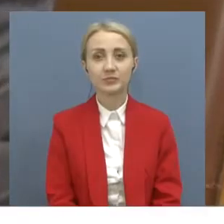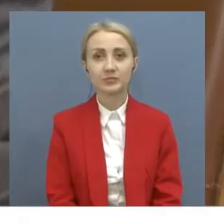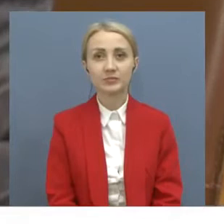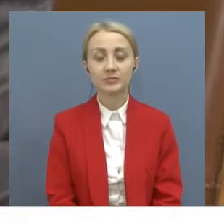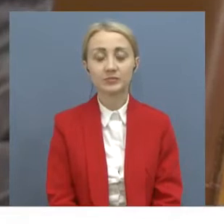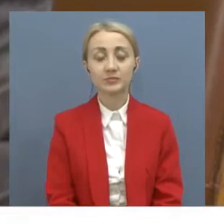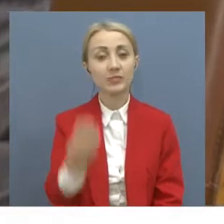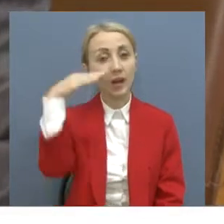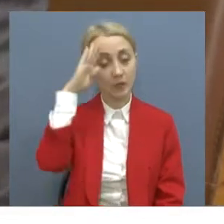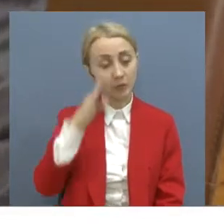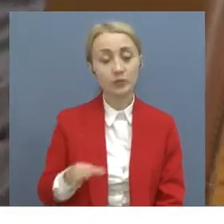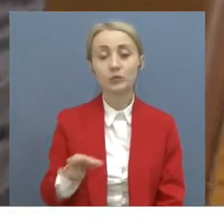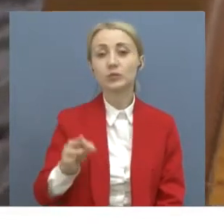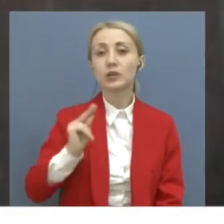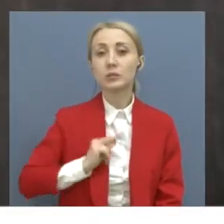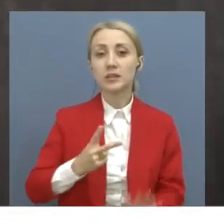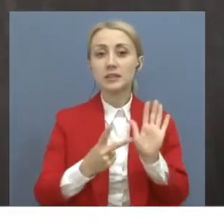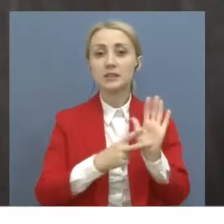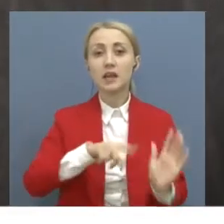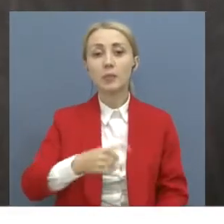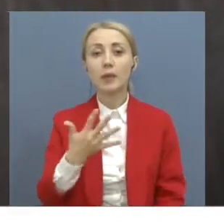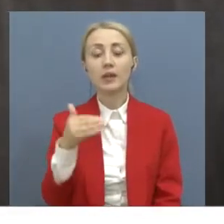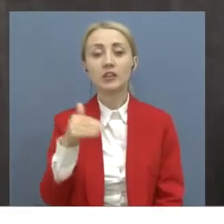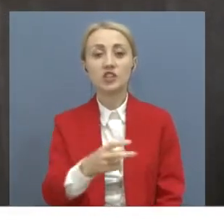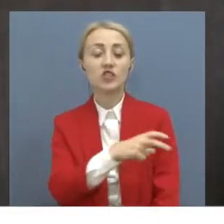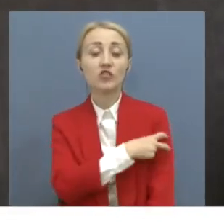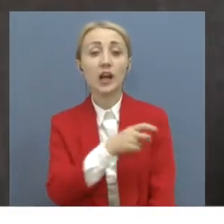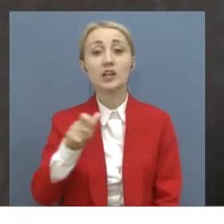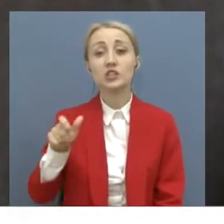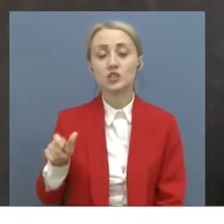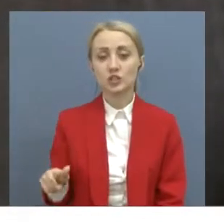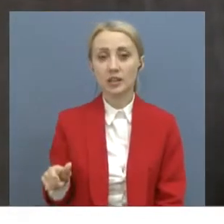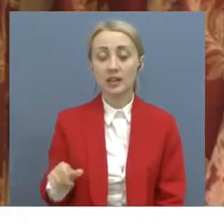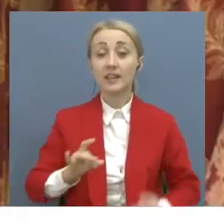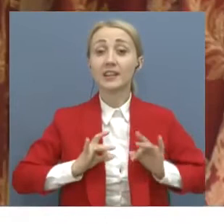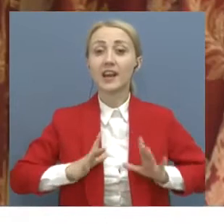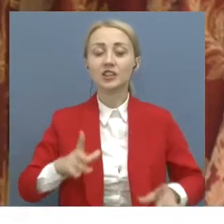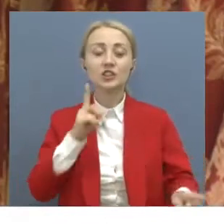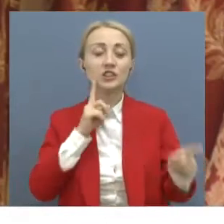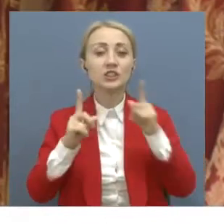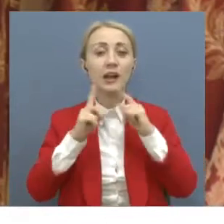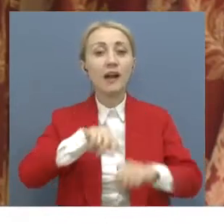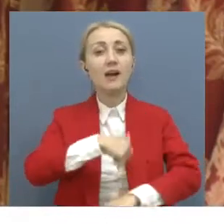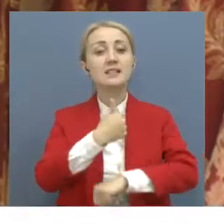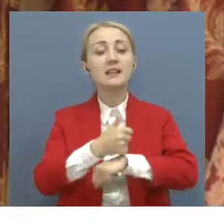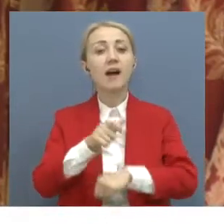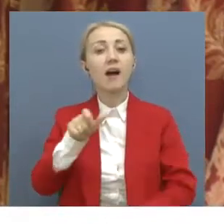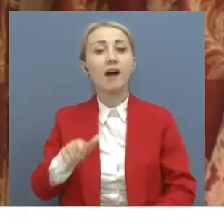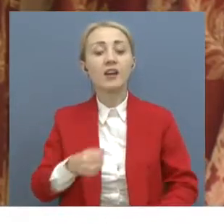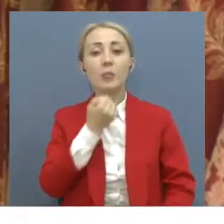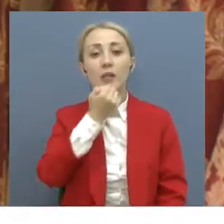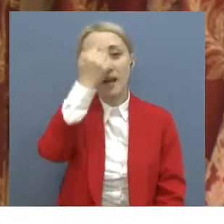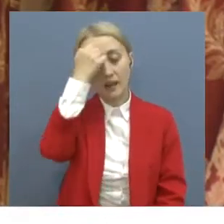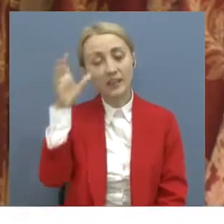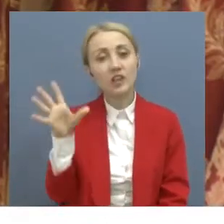Ақмола облысында 7,5 мың дәрігер мен орта медициналық маман еңбек етеді. Салтанатты жиында облыс әкімі барша ақ халаттыларға өңір тұрғындары атынан алғыс